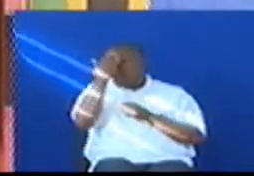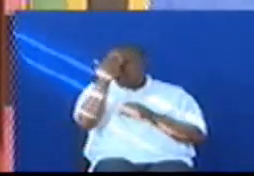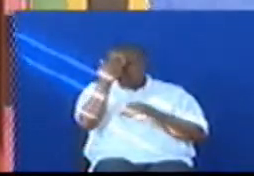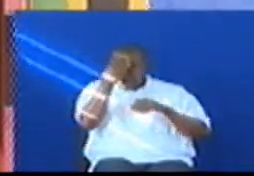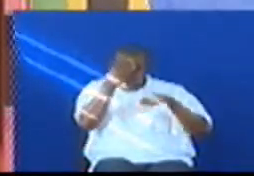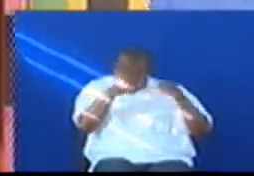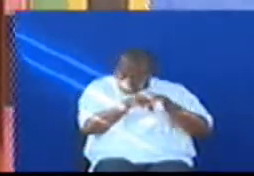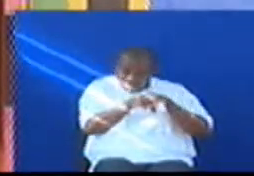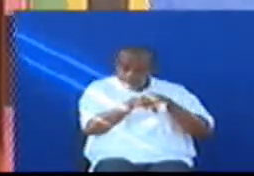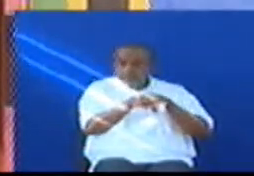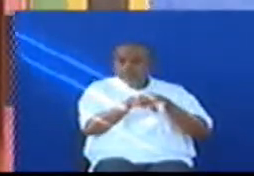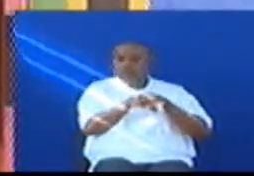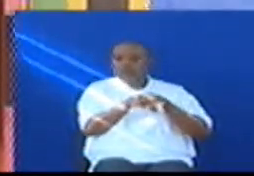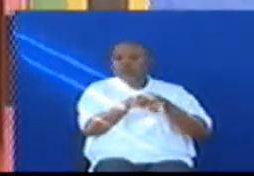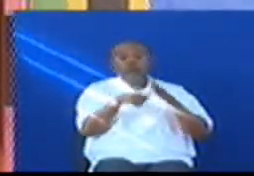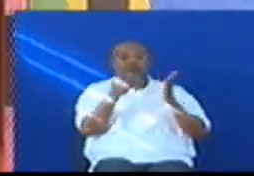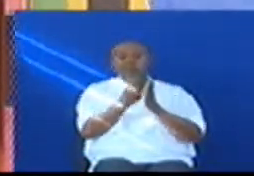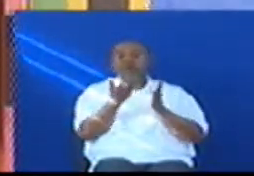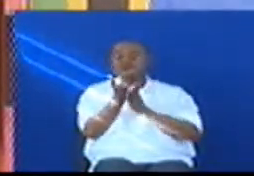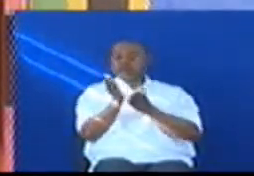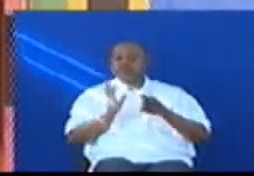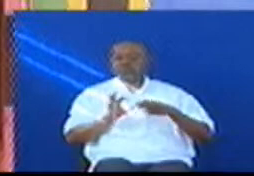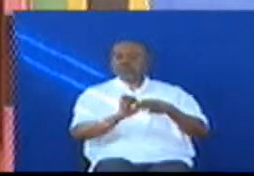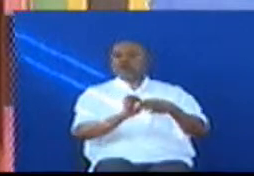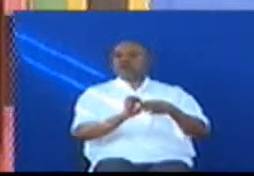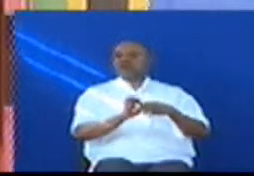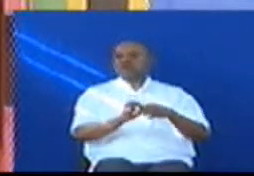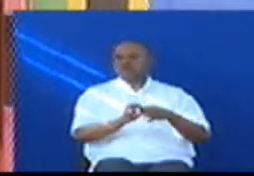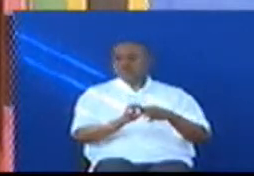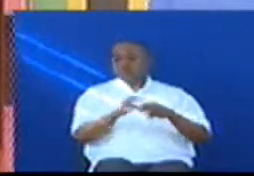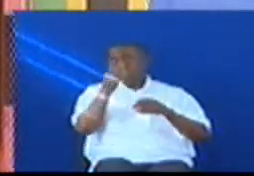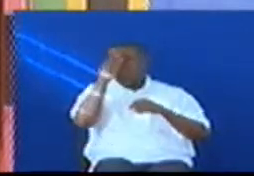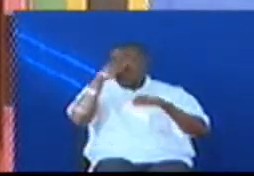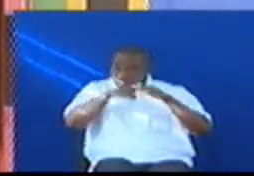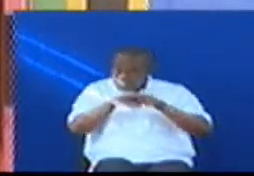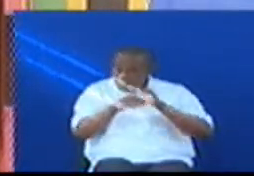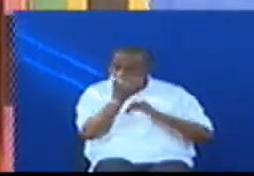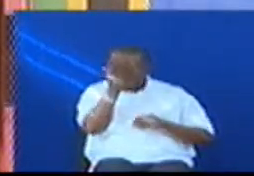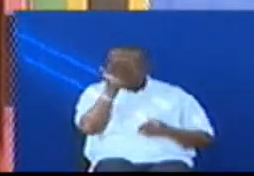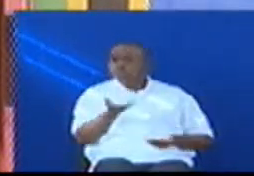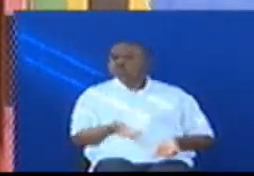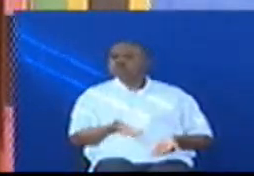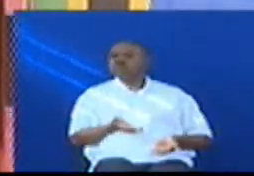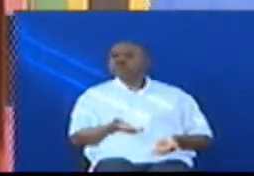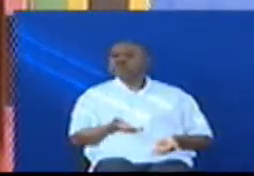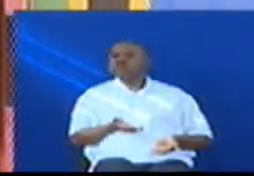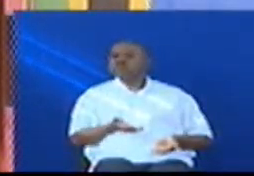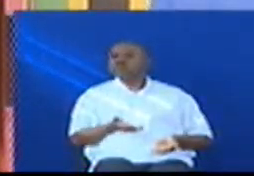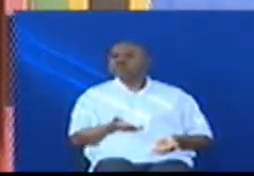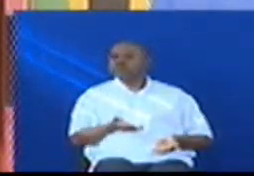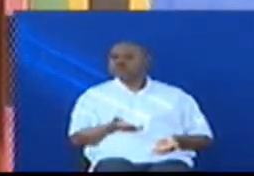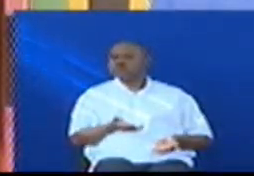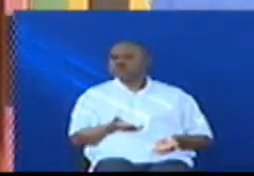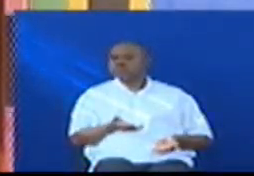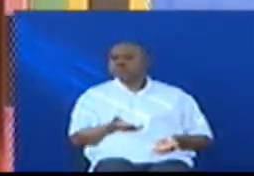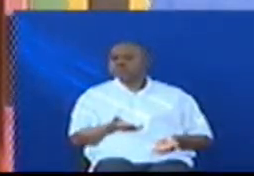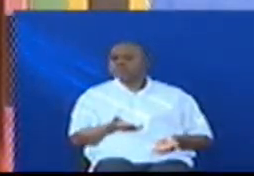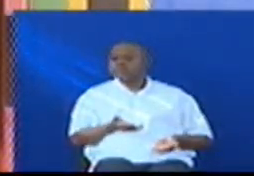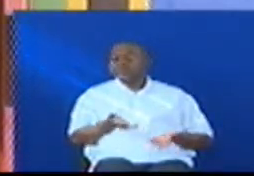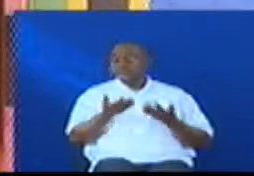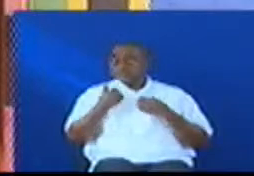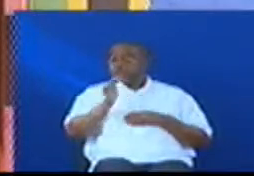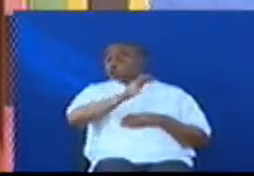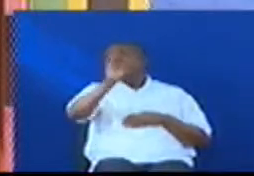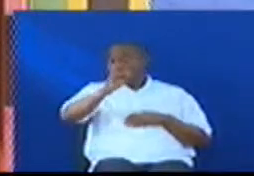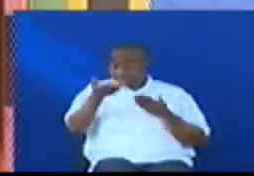kichochoro, mmeamua muunganisha hii mifuko ili kuficha aibu ya mfuko wa PSPF. Tuliwaambia